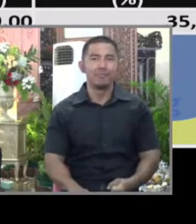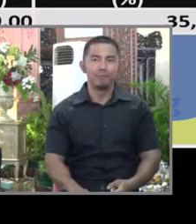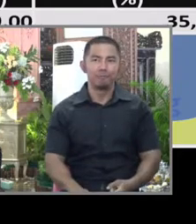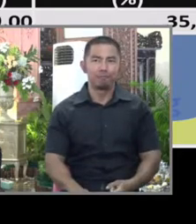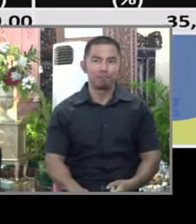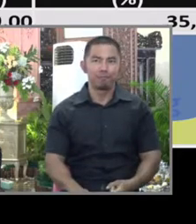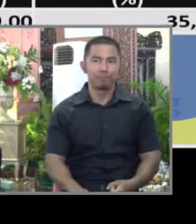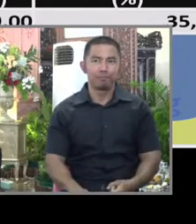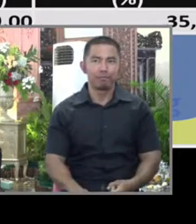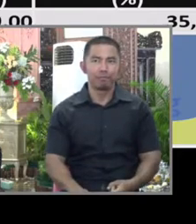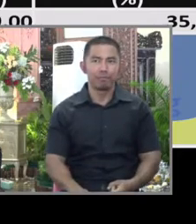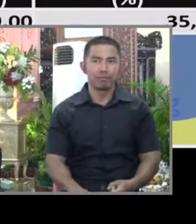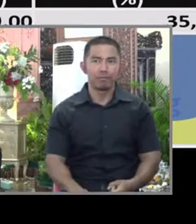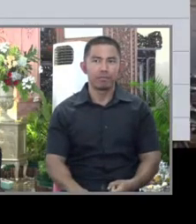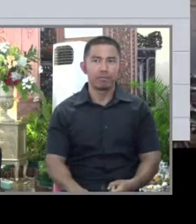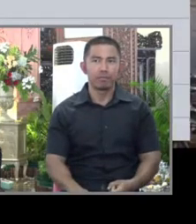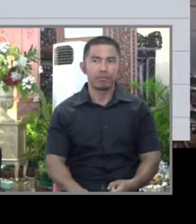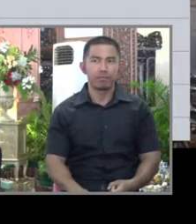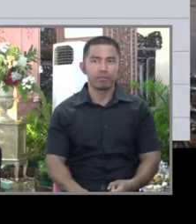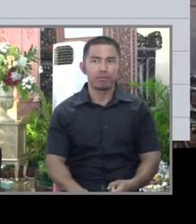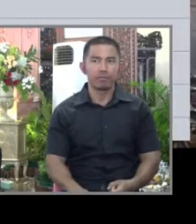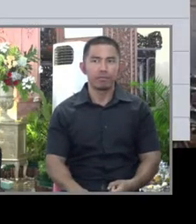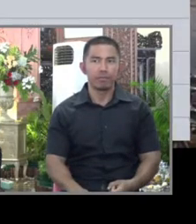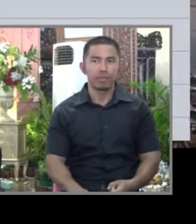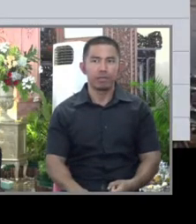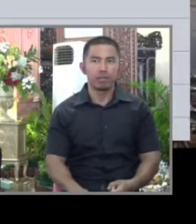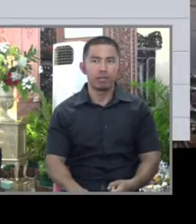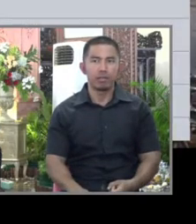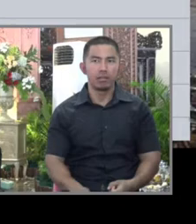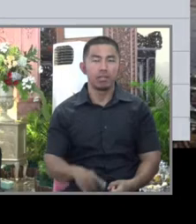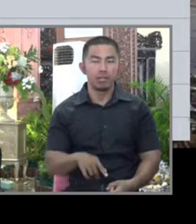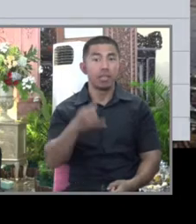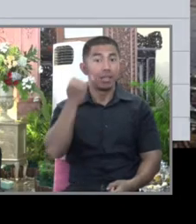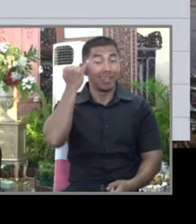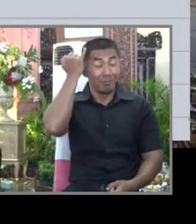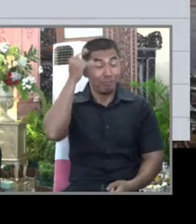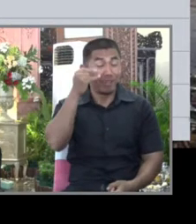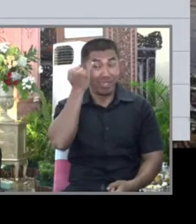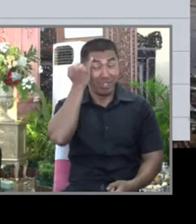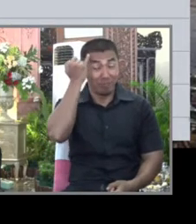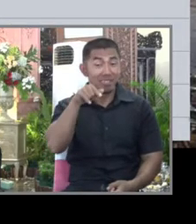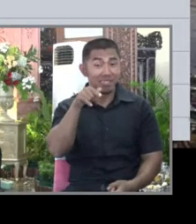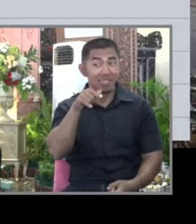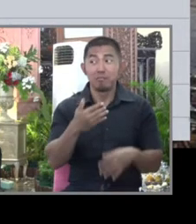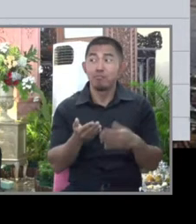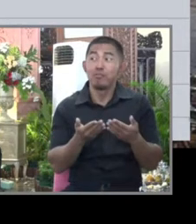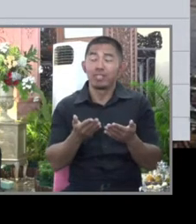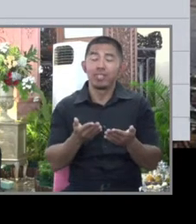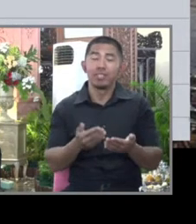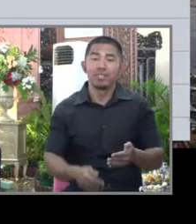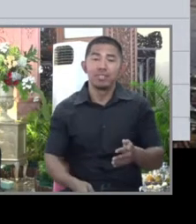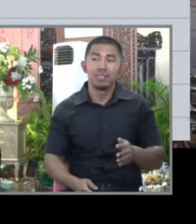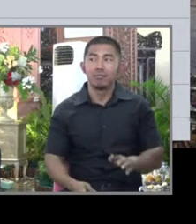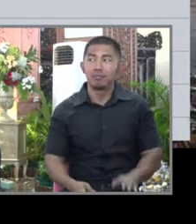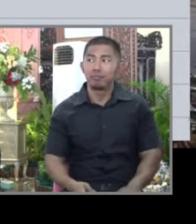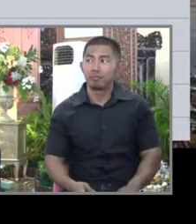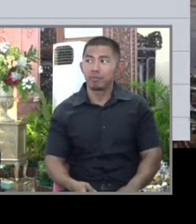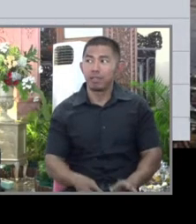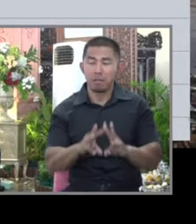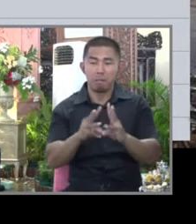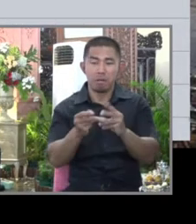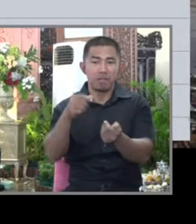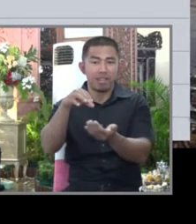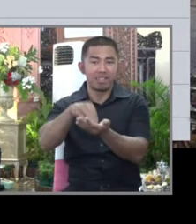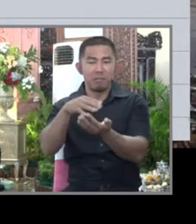Jadi ini untuk yang oh inovasi khususnya adalah mungkin Barangkali beberapa daerah juga